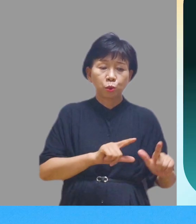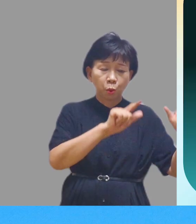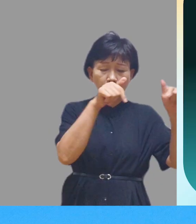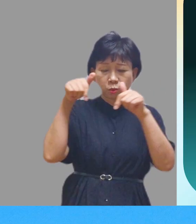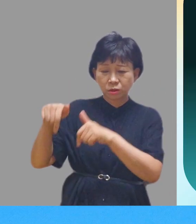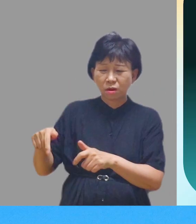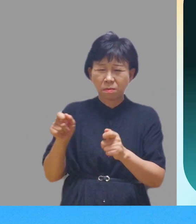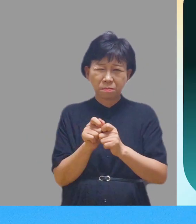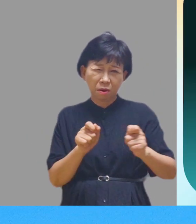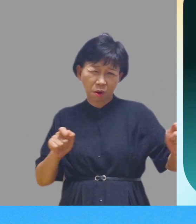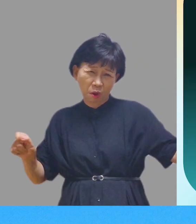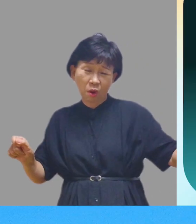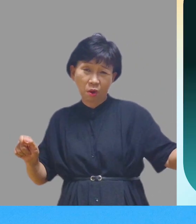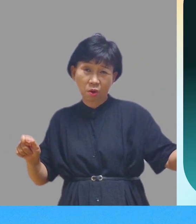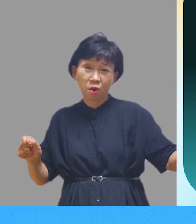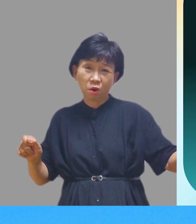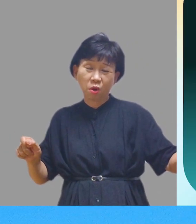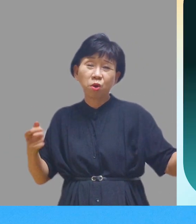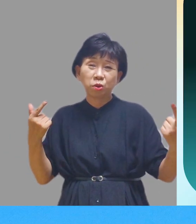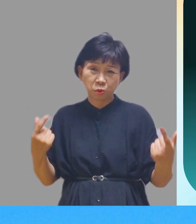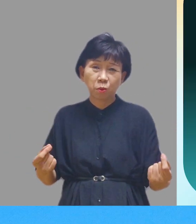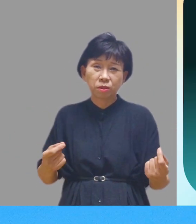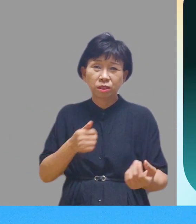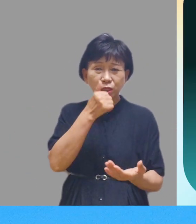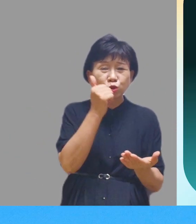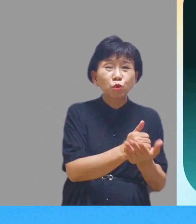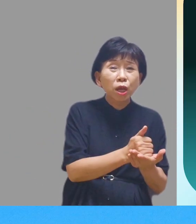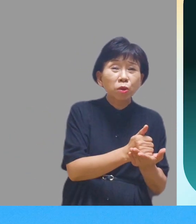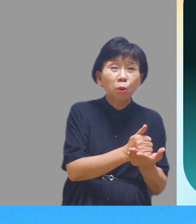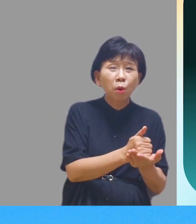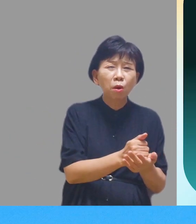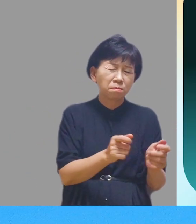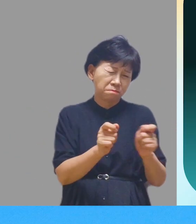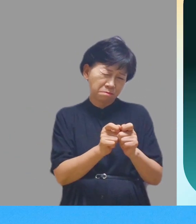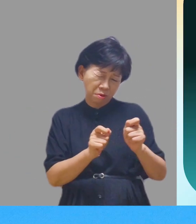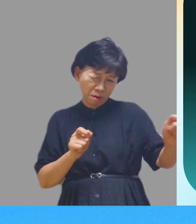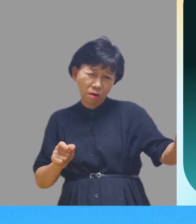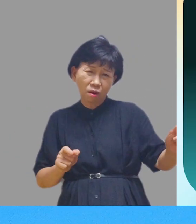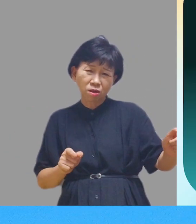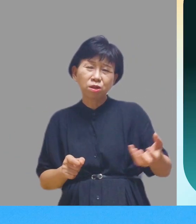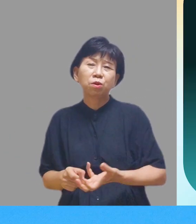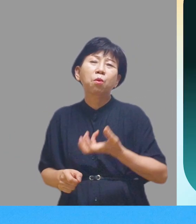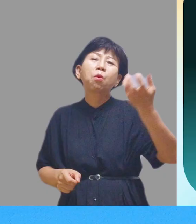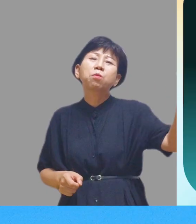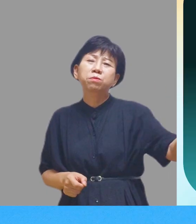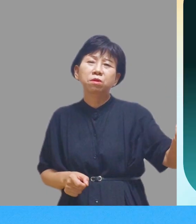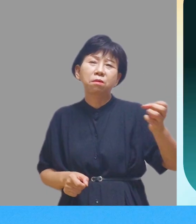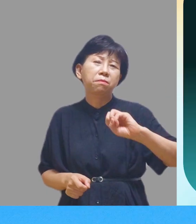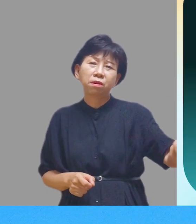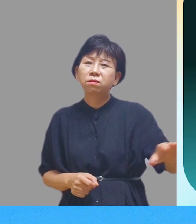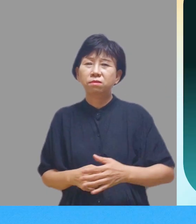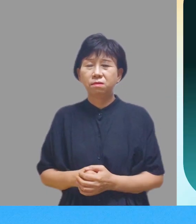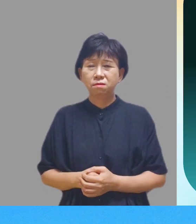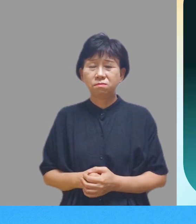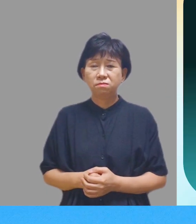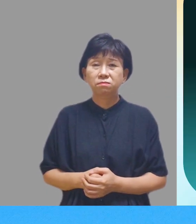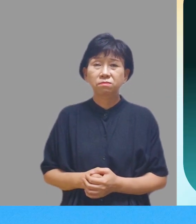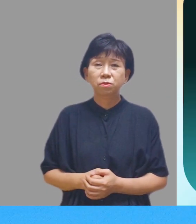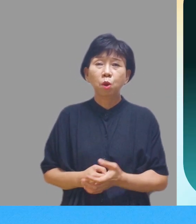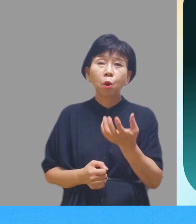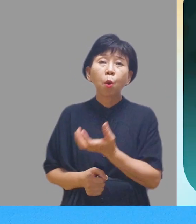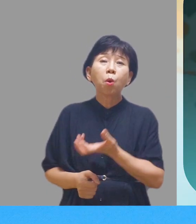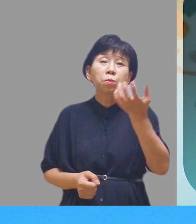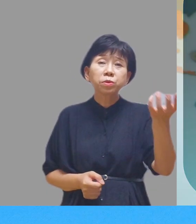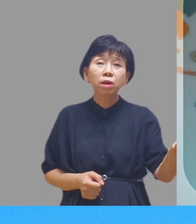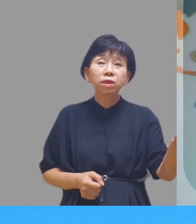같이 우리의 죄가를 우리에게서 어떻게 해요? 멀리 옮기셨으며 아멘. 여기서